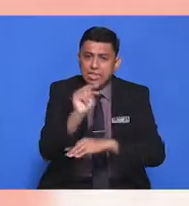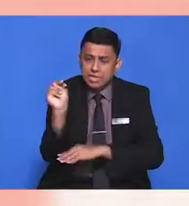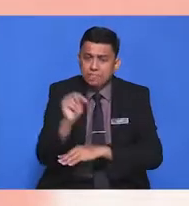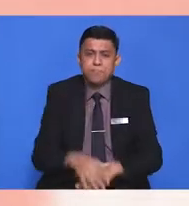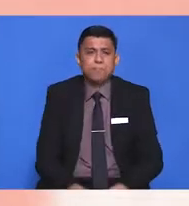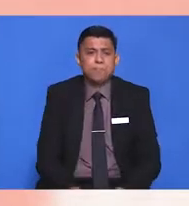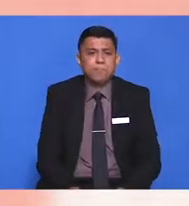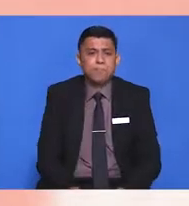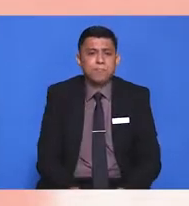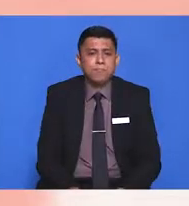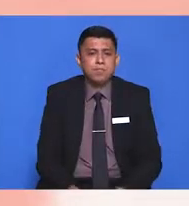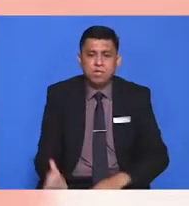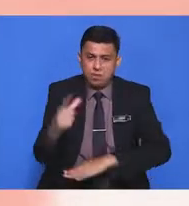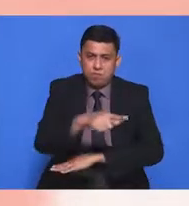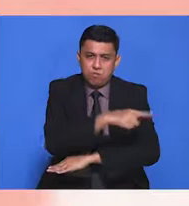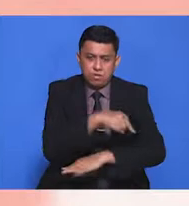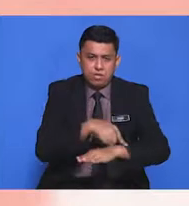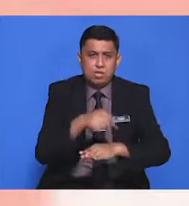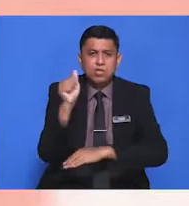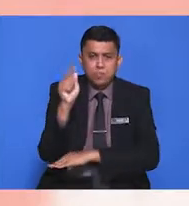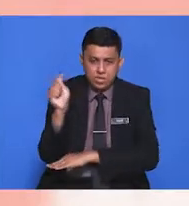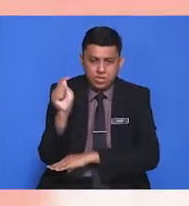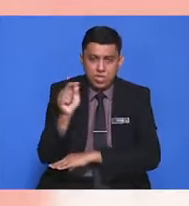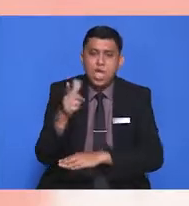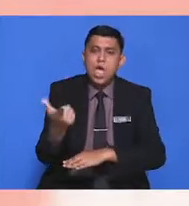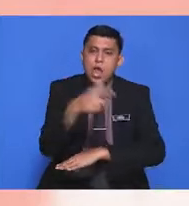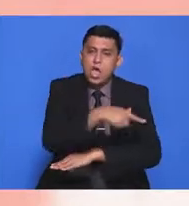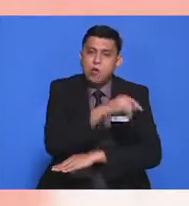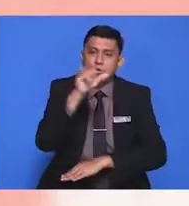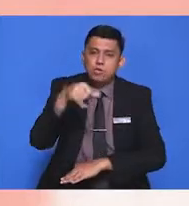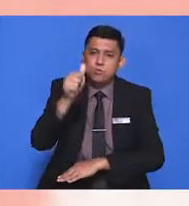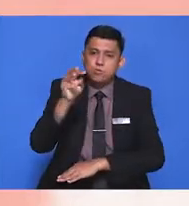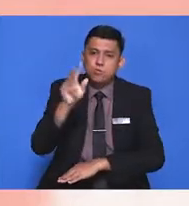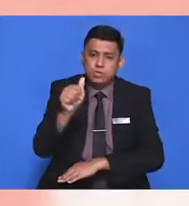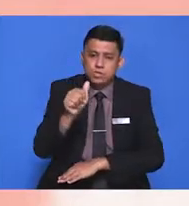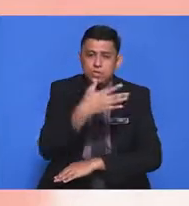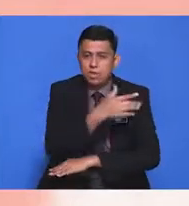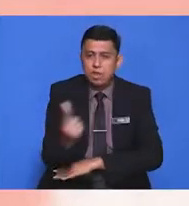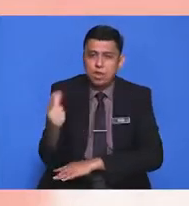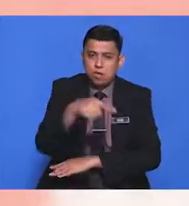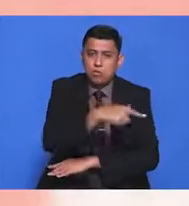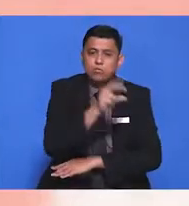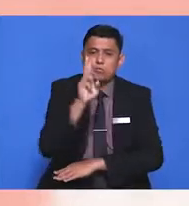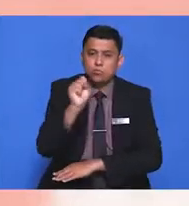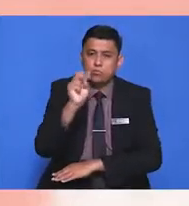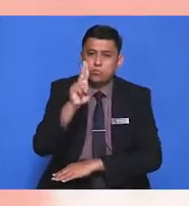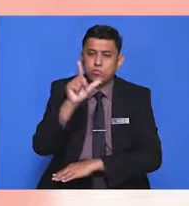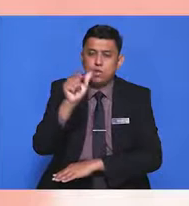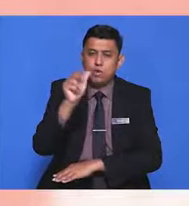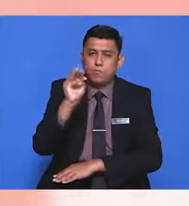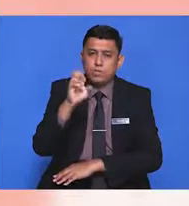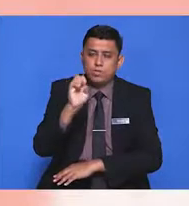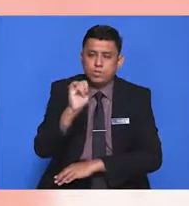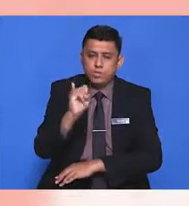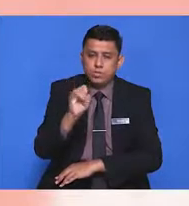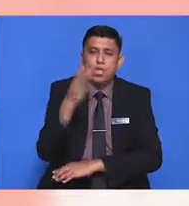Laut yang terdapat di Asia Tenggara adalah Laut Jawa, Laut Sulawesi, Laut Sulu,